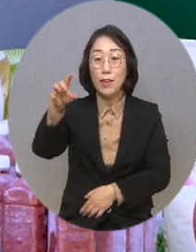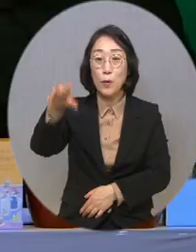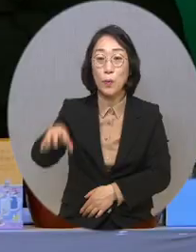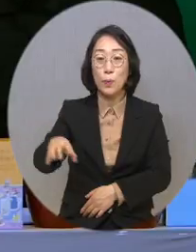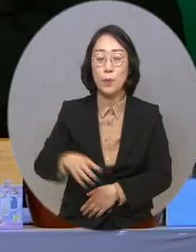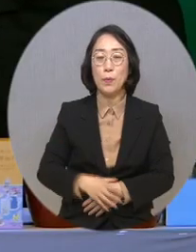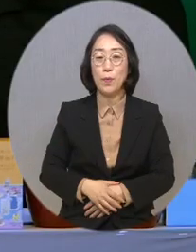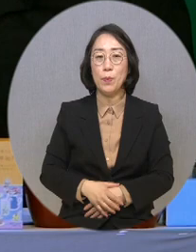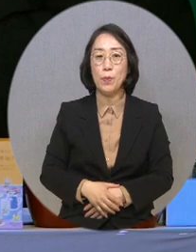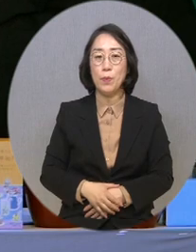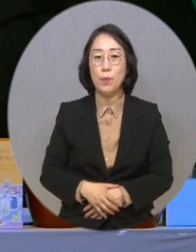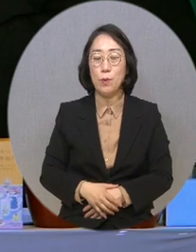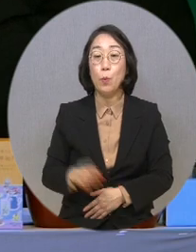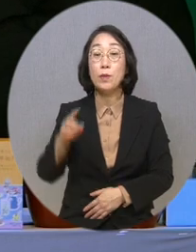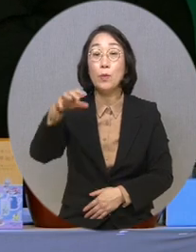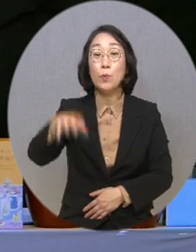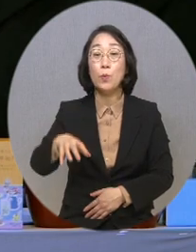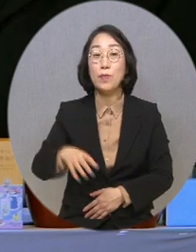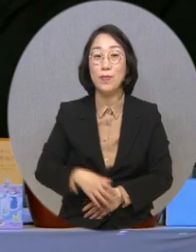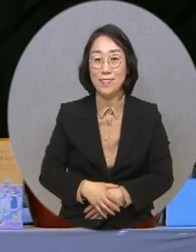예정인지. 어디로 가요?